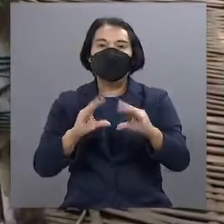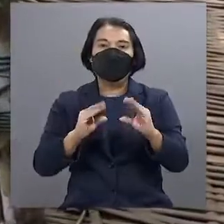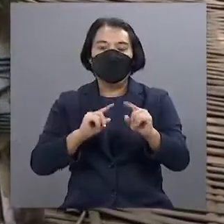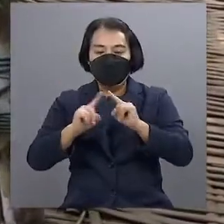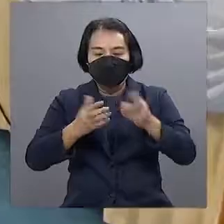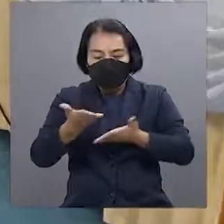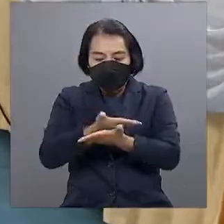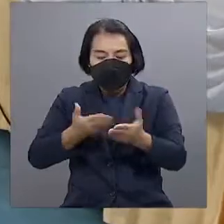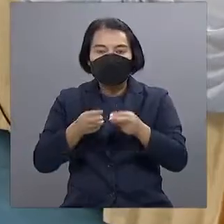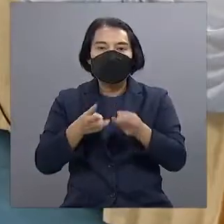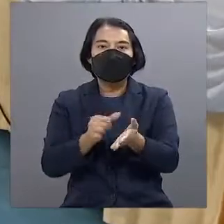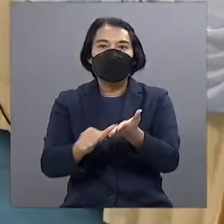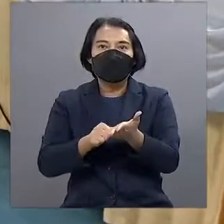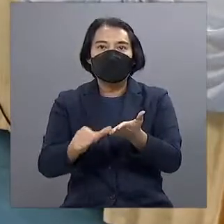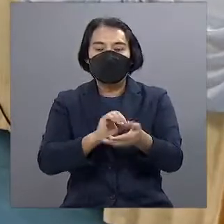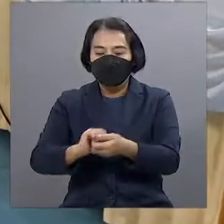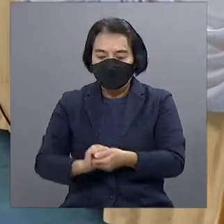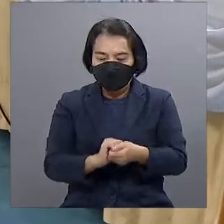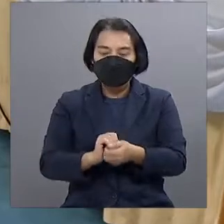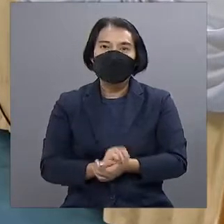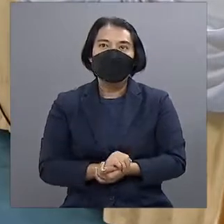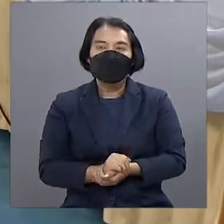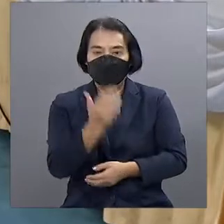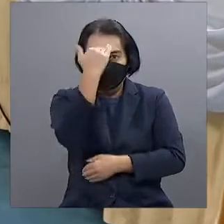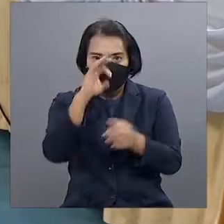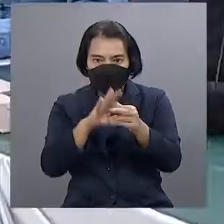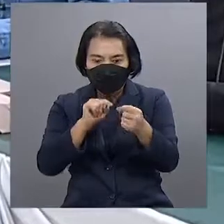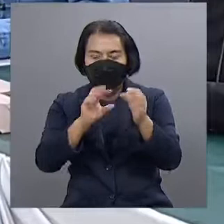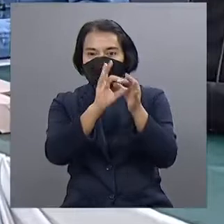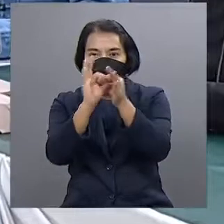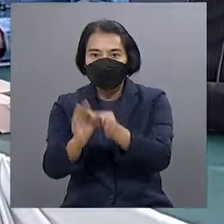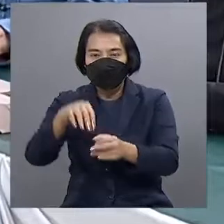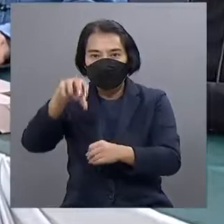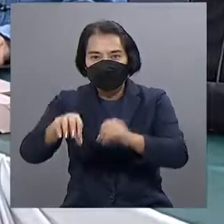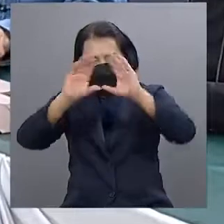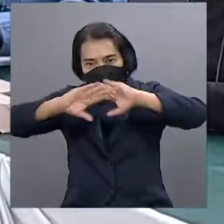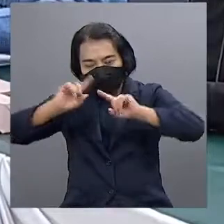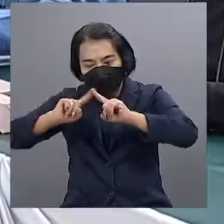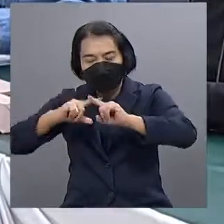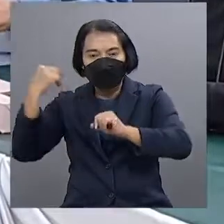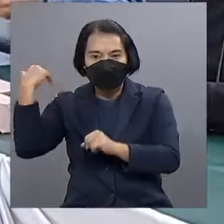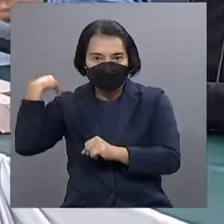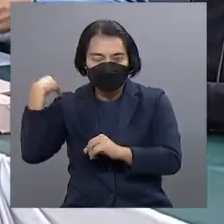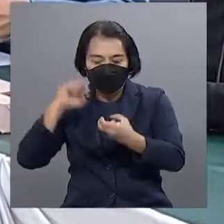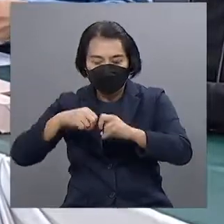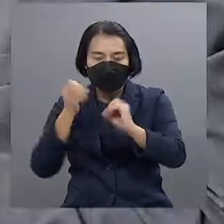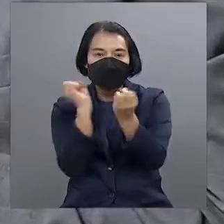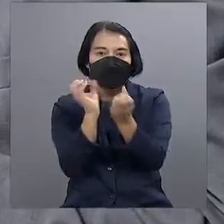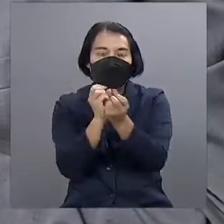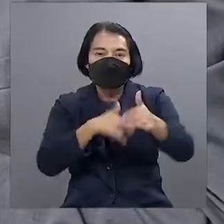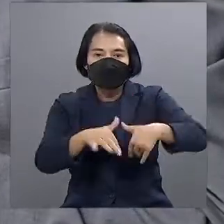แก้ไขร่วมกันเนื่องจากเกี่ยวข้องกับเจ้าหน้าที่รัฐหลายหน่วยงานส่งผลกระทบต่อประชาชนและสิ่งแวดล้อม